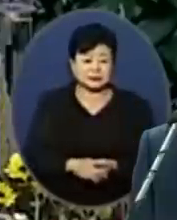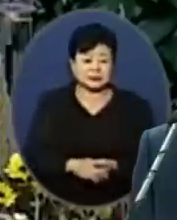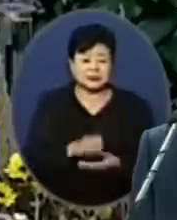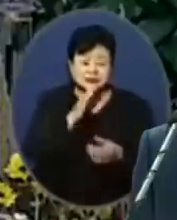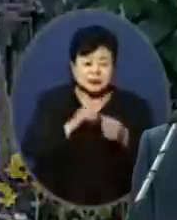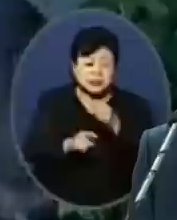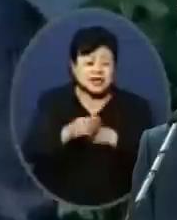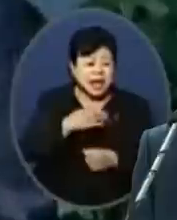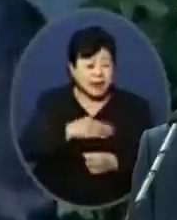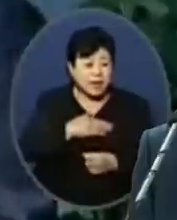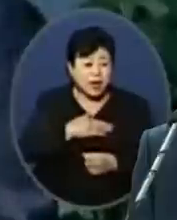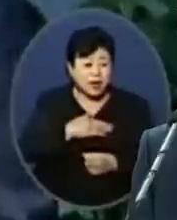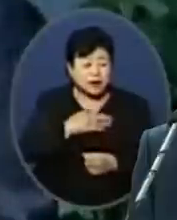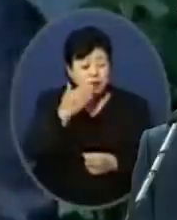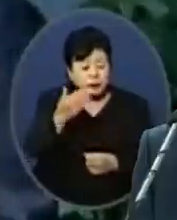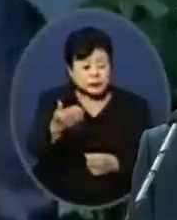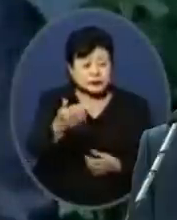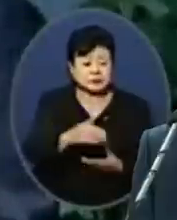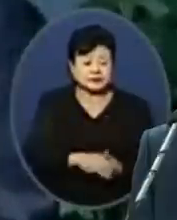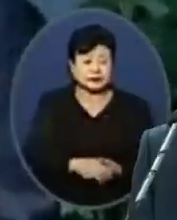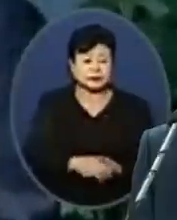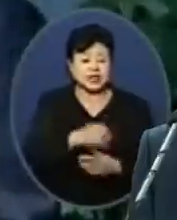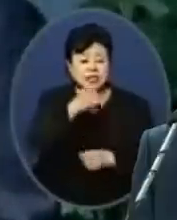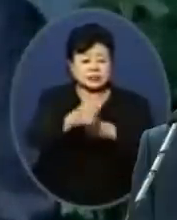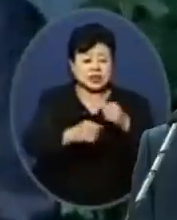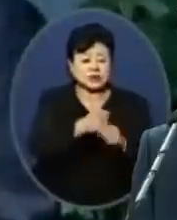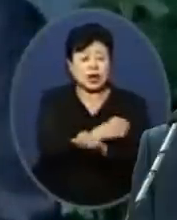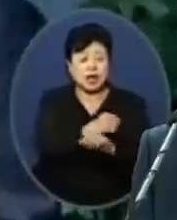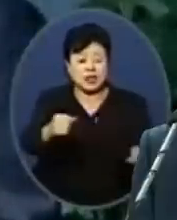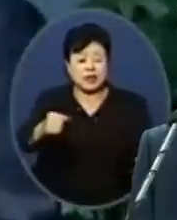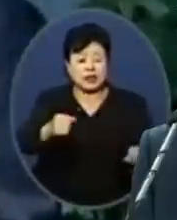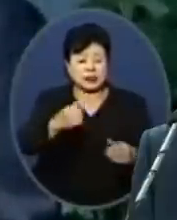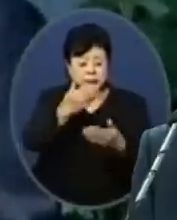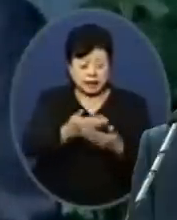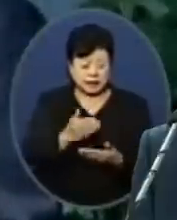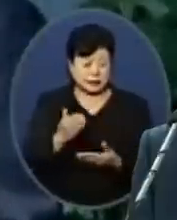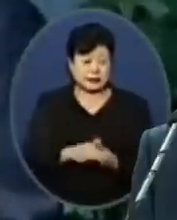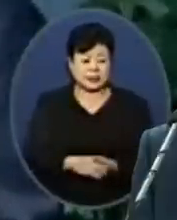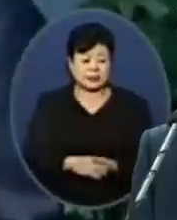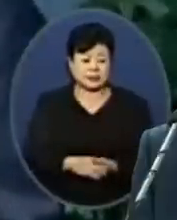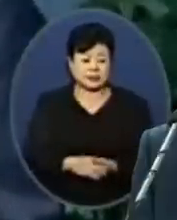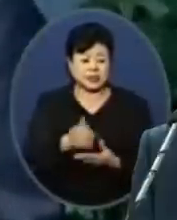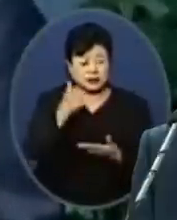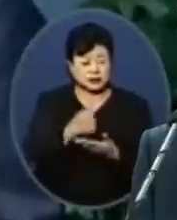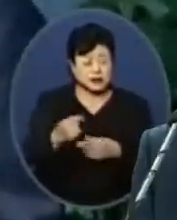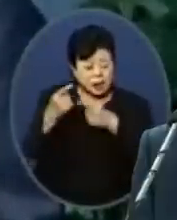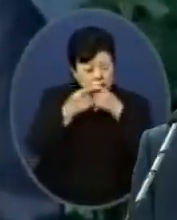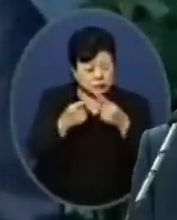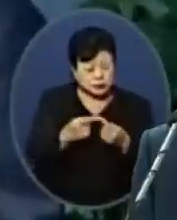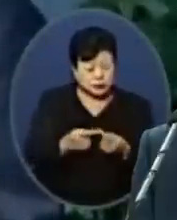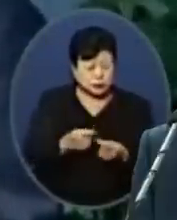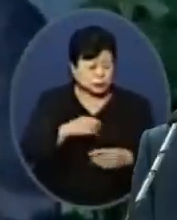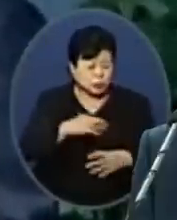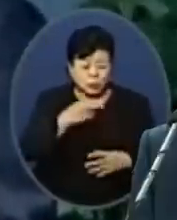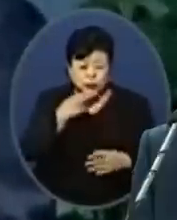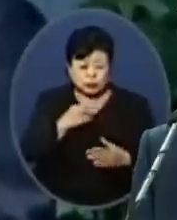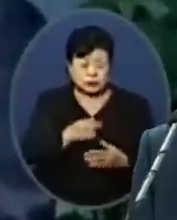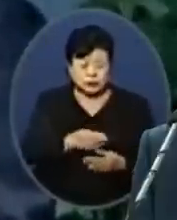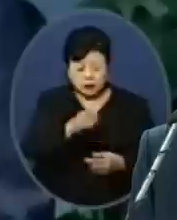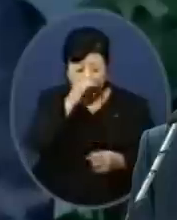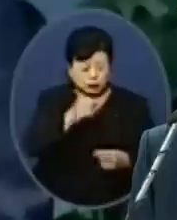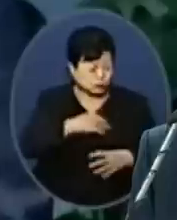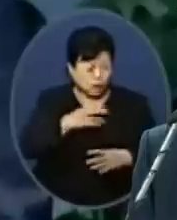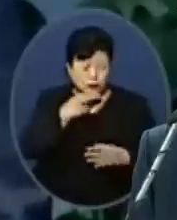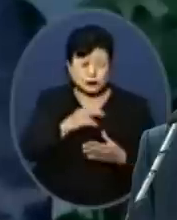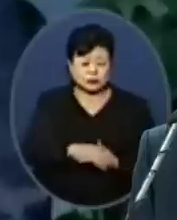진리를 알면은 여러분은 자유와 해방을 얻은 사람인 것입니다. 죄와 허물이 겁나지 않습니다. 병이